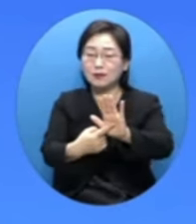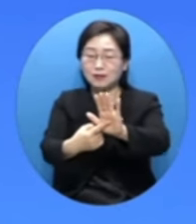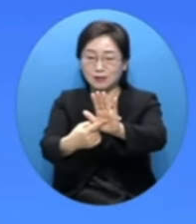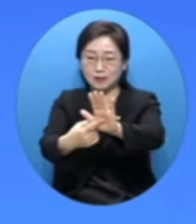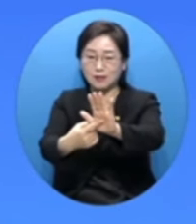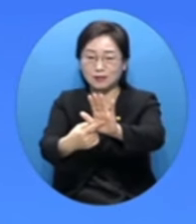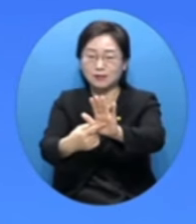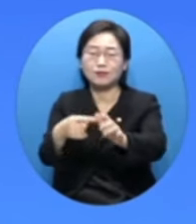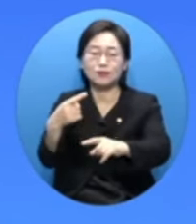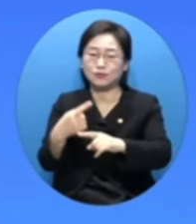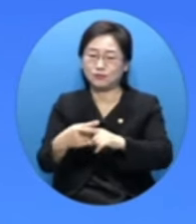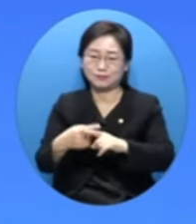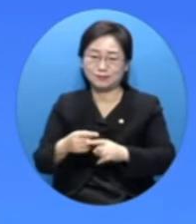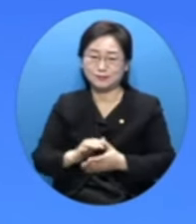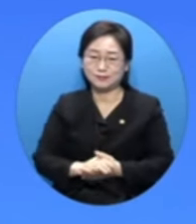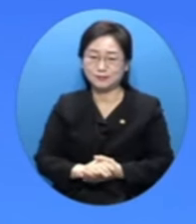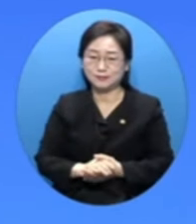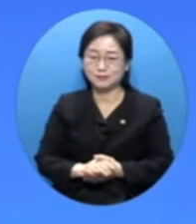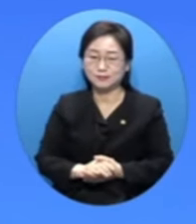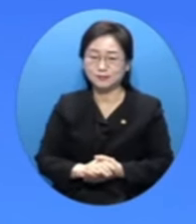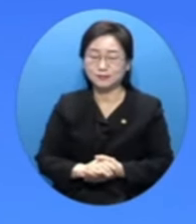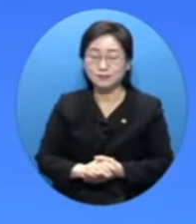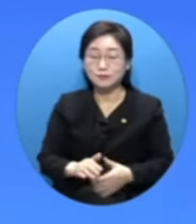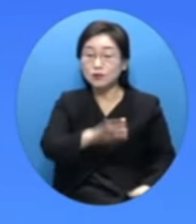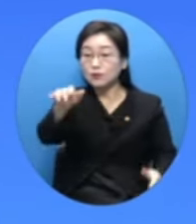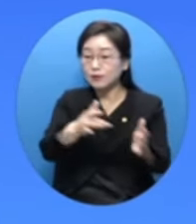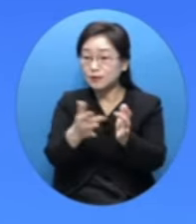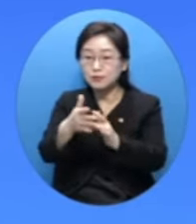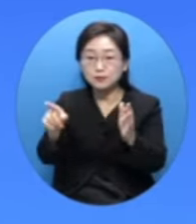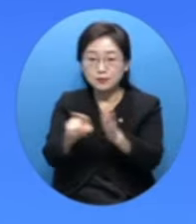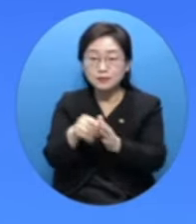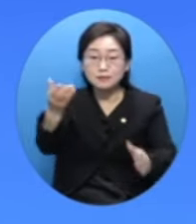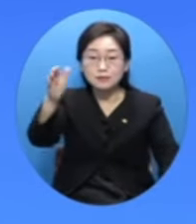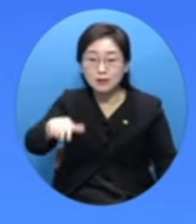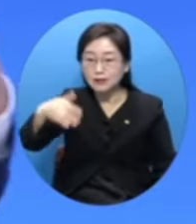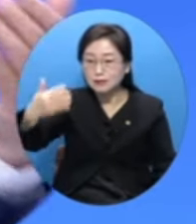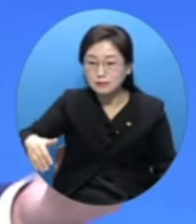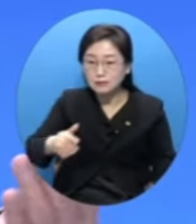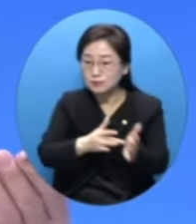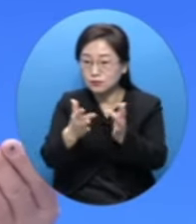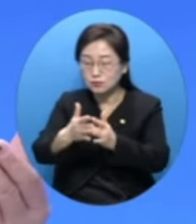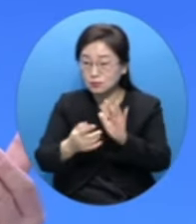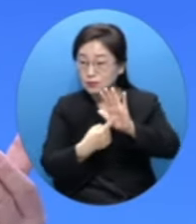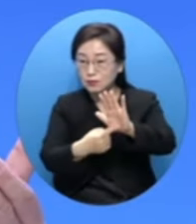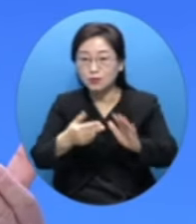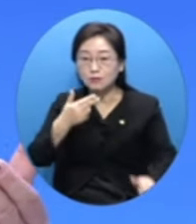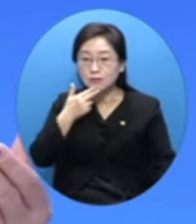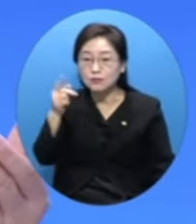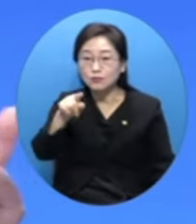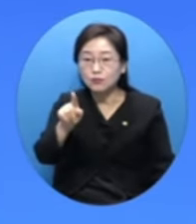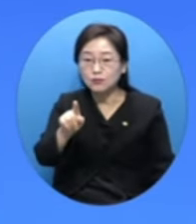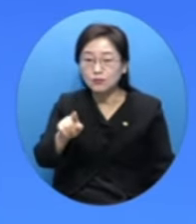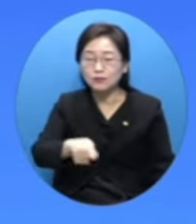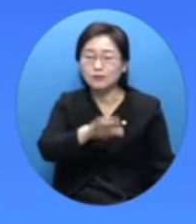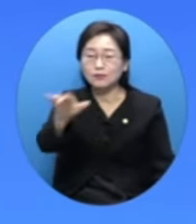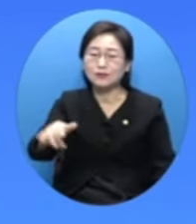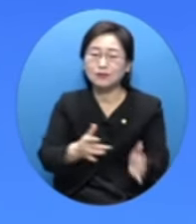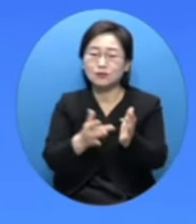나타내시게 되는 것입니다. 우리가 예수를 믿으면서도 아직 예수님이 나타나지 않는 것은 우리가